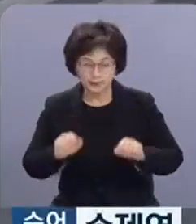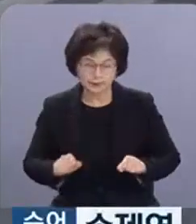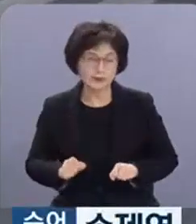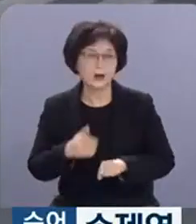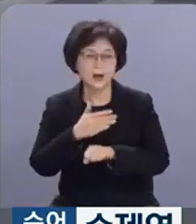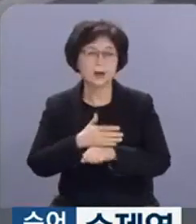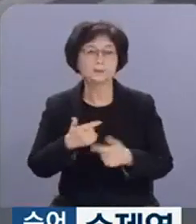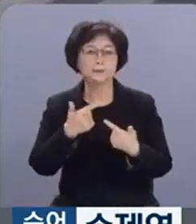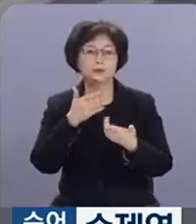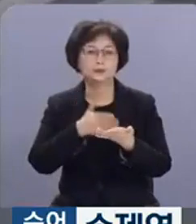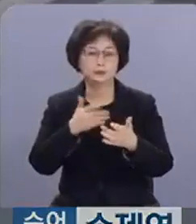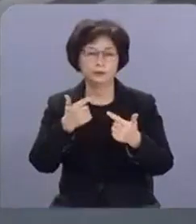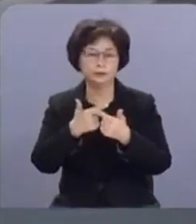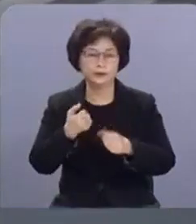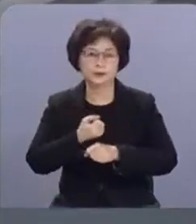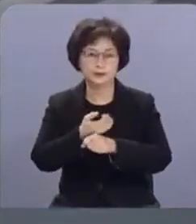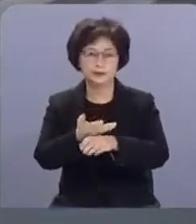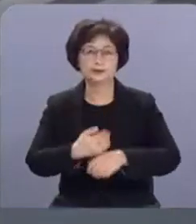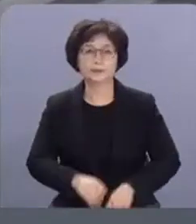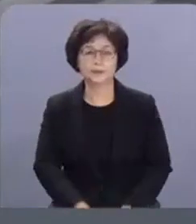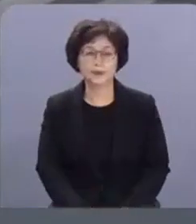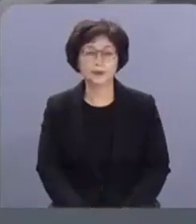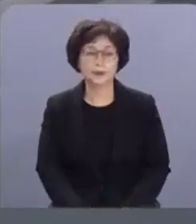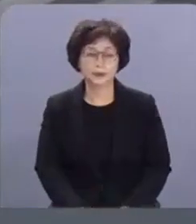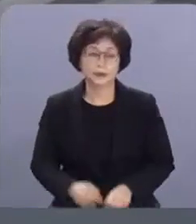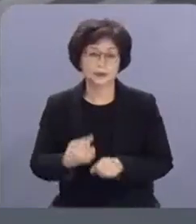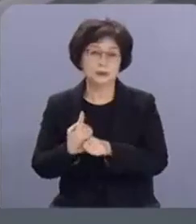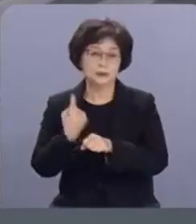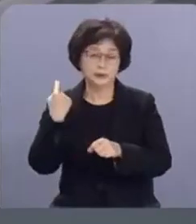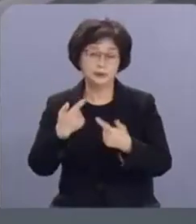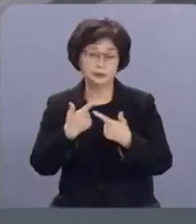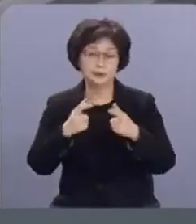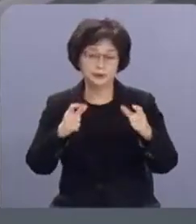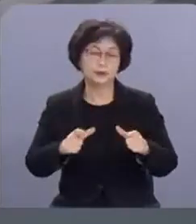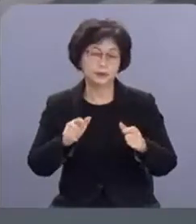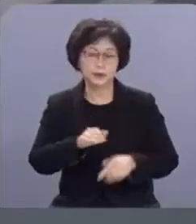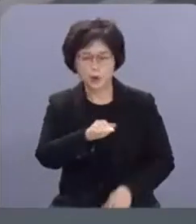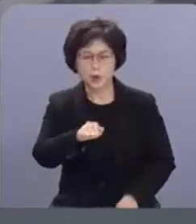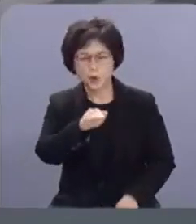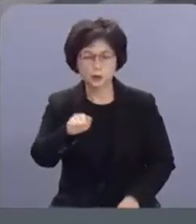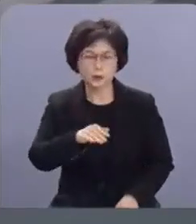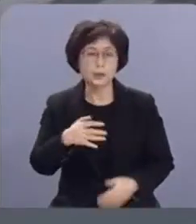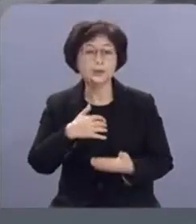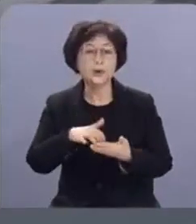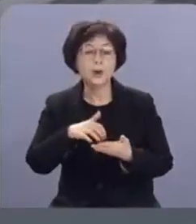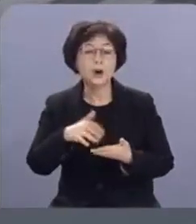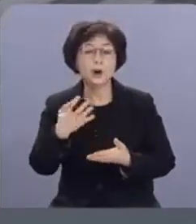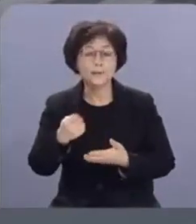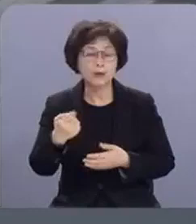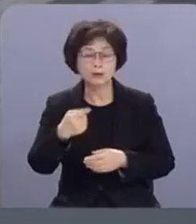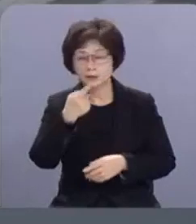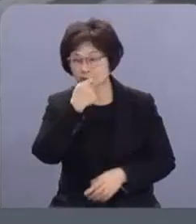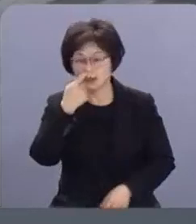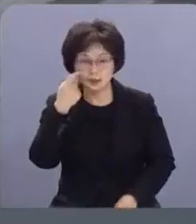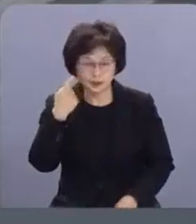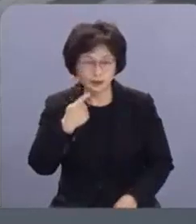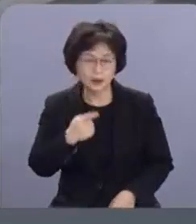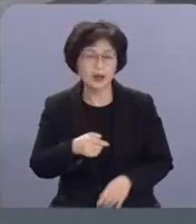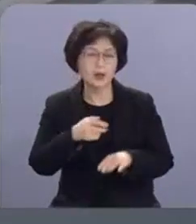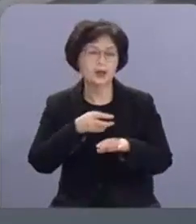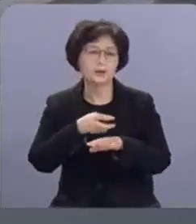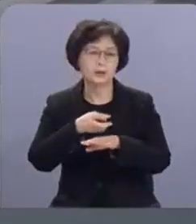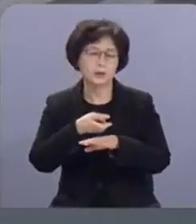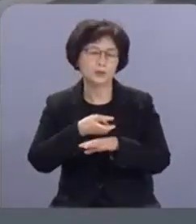안녕하십니까. KBS 9시 뉴스 부산에서 전해드립니다. 지난 한해 부산의 교통량이 얼마나 됐는지 분석을 해봤더니 교통량이 줄어든